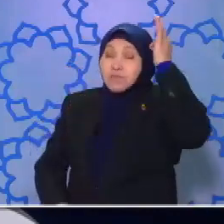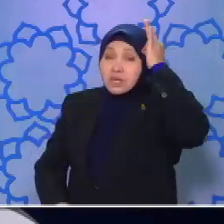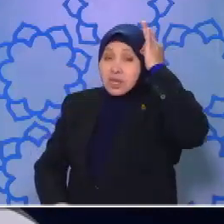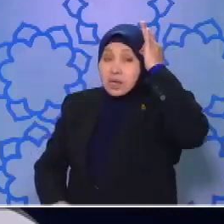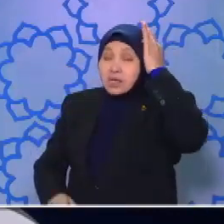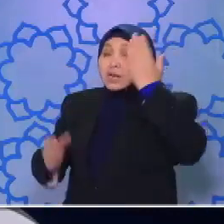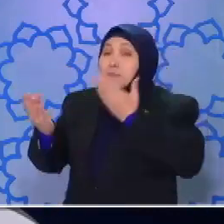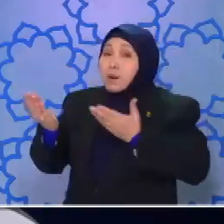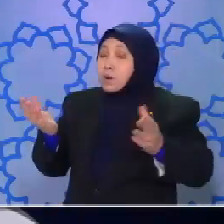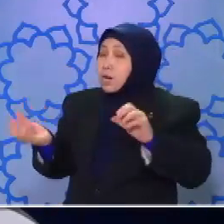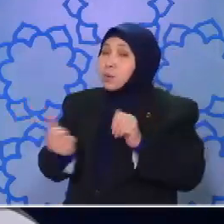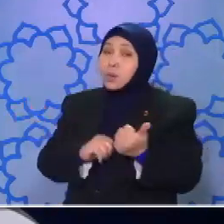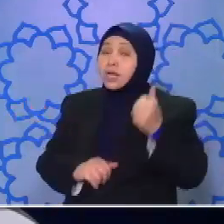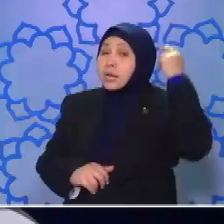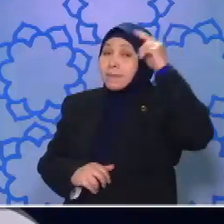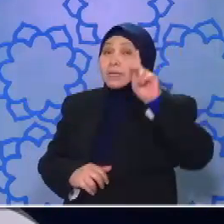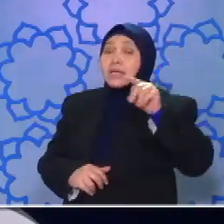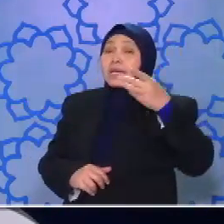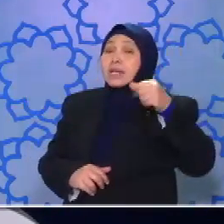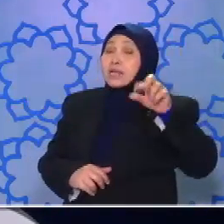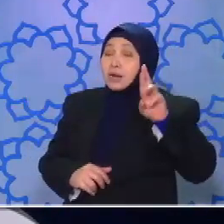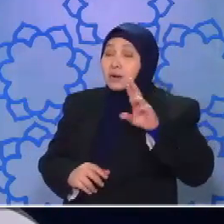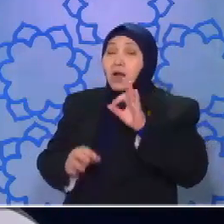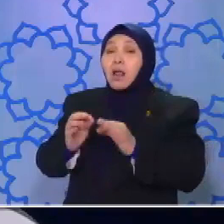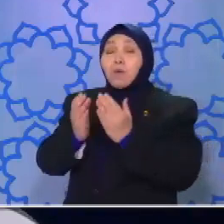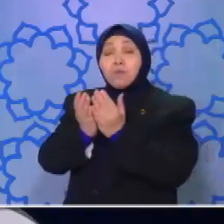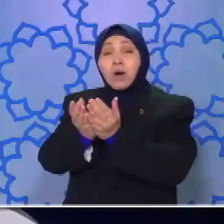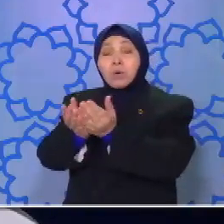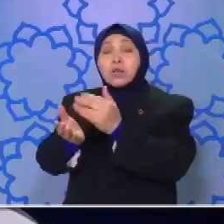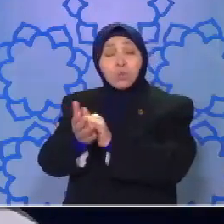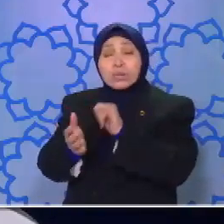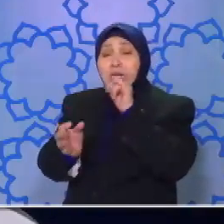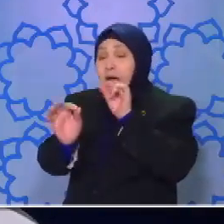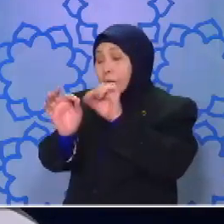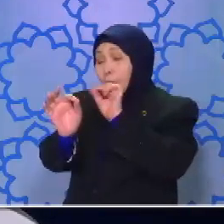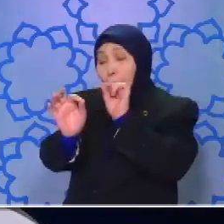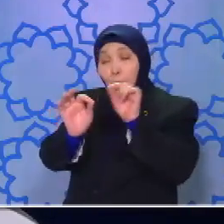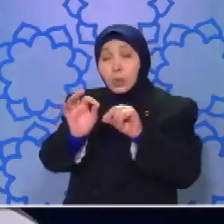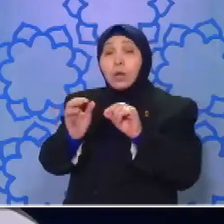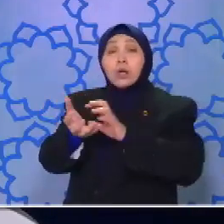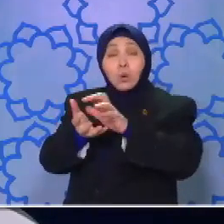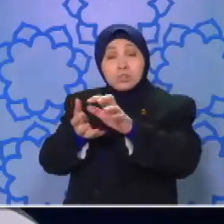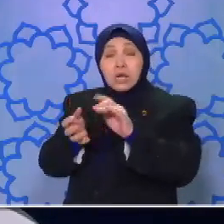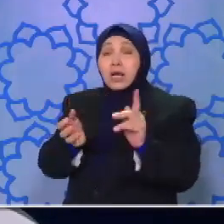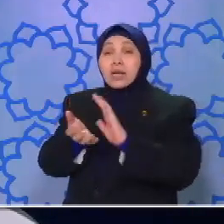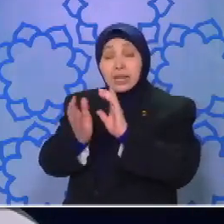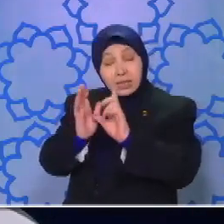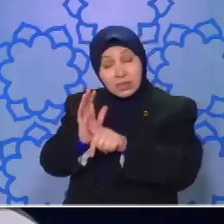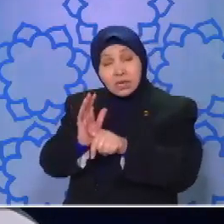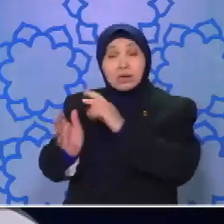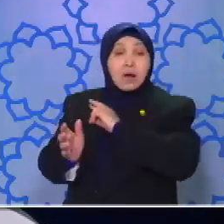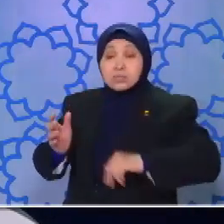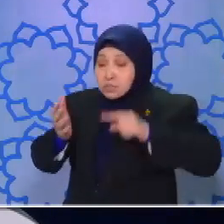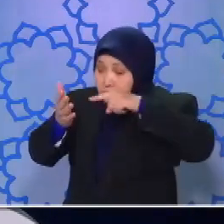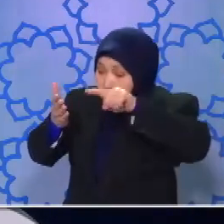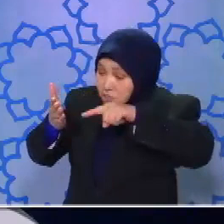dibawakan oleh Nabi Khidir. Kalau katakan safinah ini tidak ditebuk ataupun dirosakkan, datang raja semak,